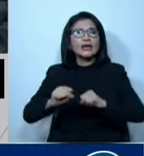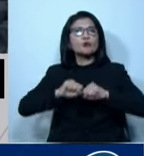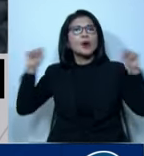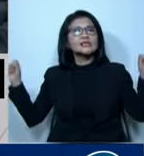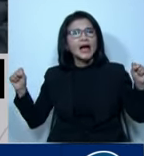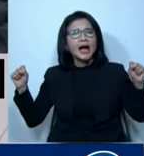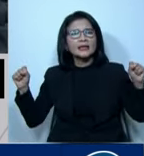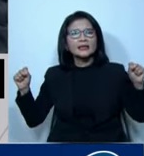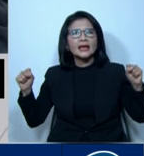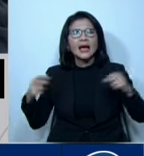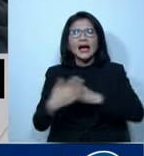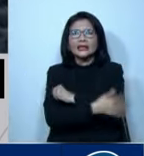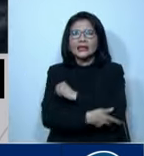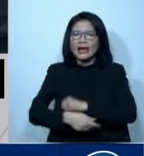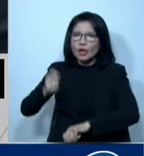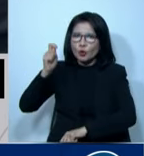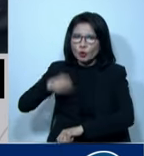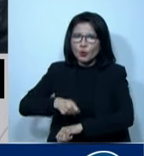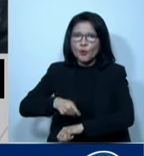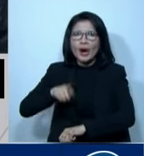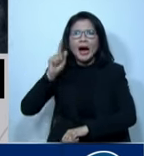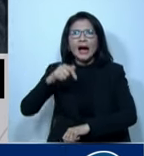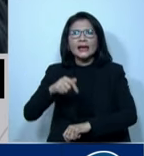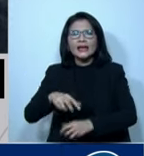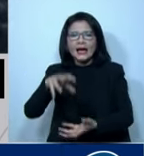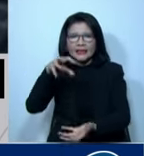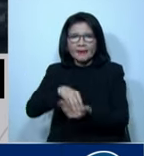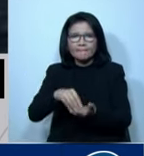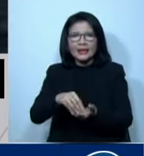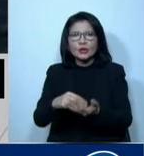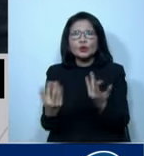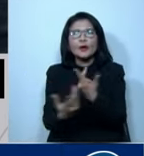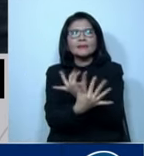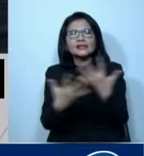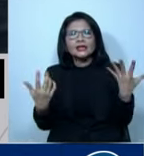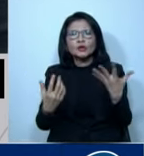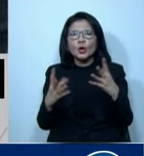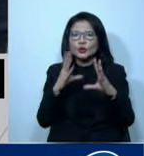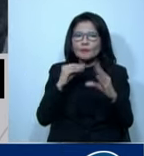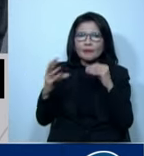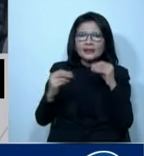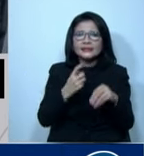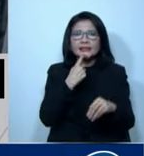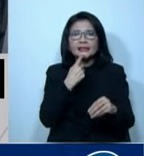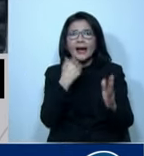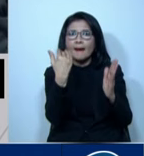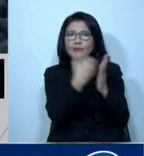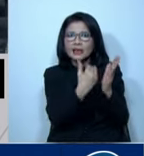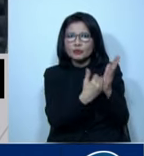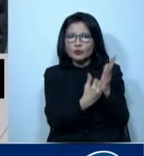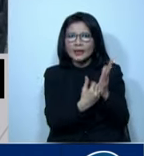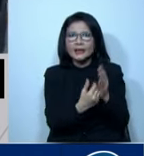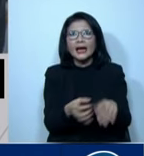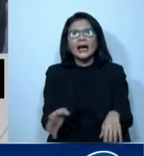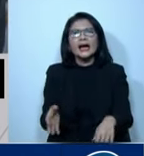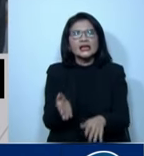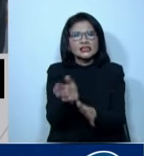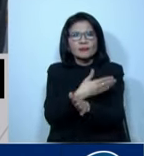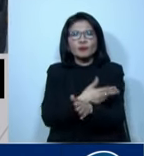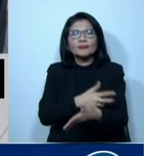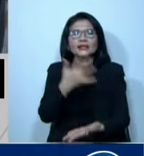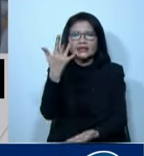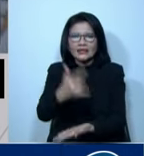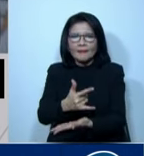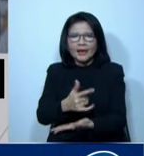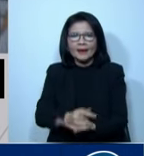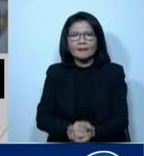hukum, berikan ruang kepada publik untuk membahas sebuah peraturan sebelum dia ditetapkan. Tapi ini